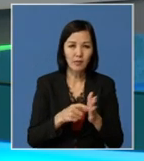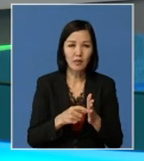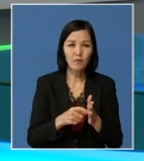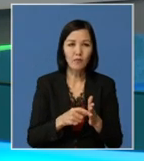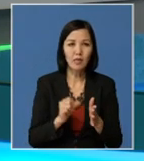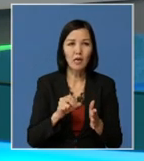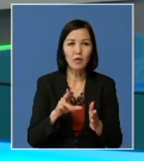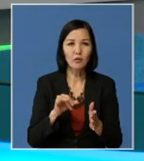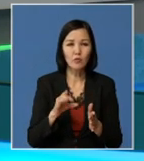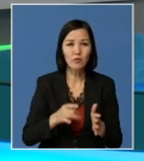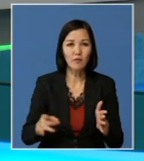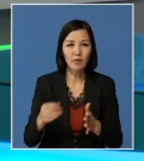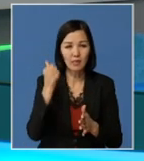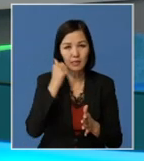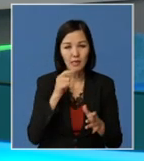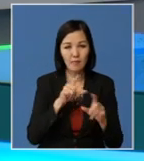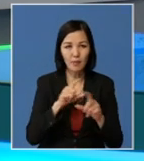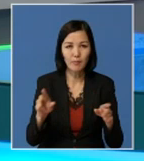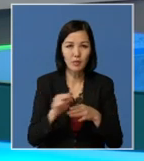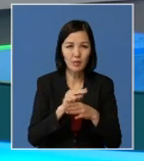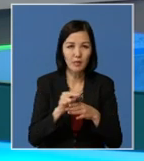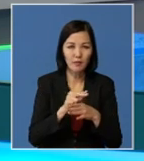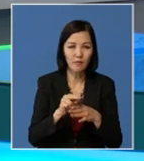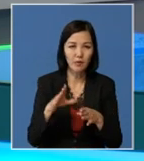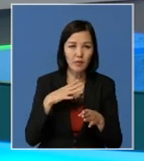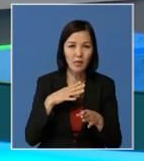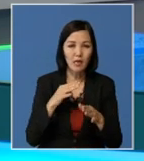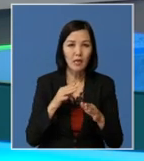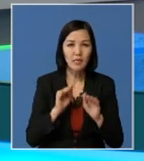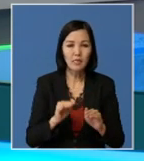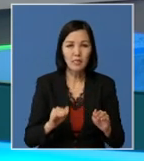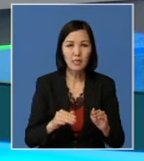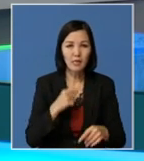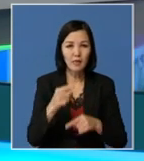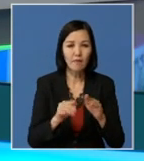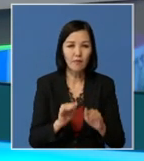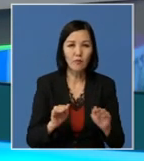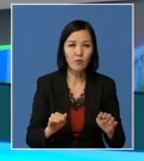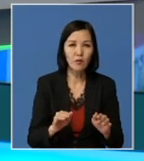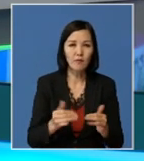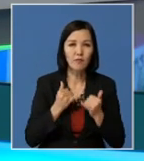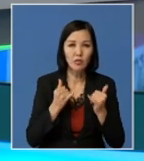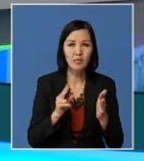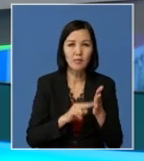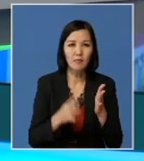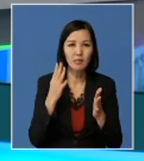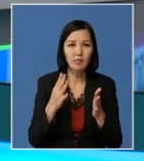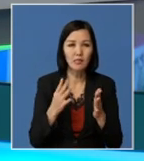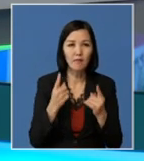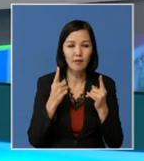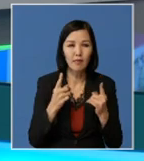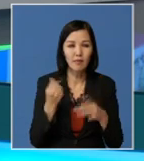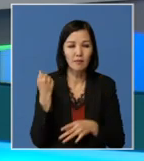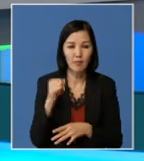района. В старом помещении провели евроремонт. Такой подарок сделали дети и внуки ветерана в честь 74-летия Великой Отечественной